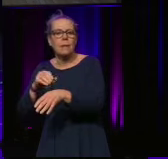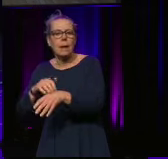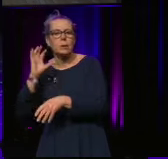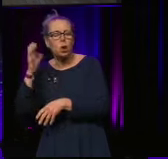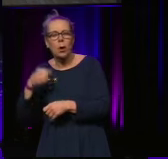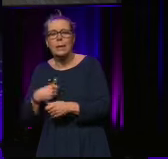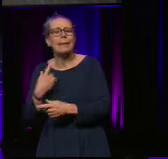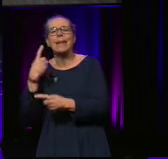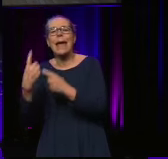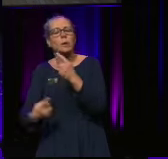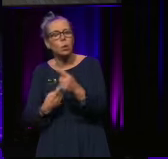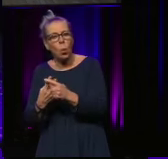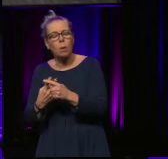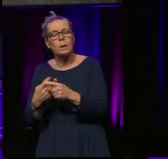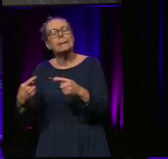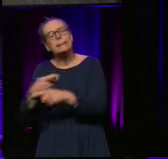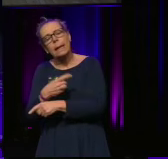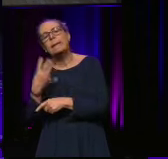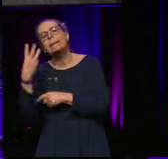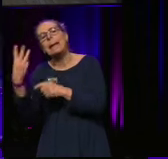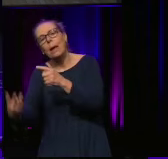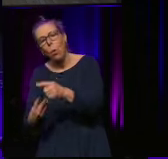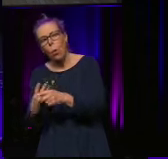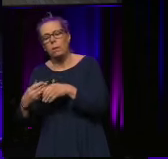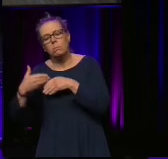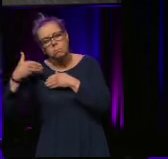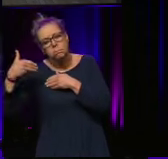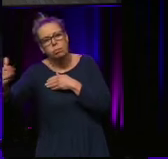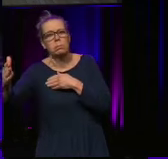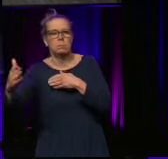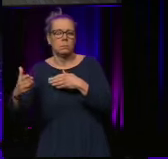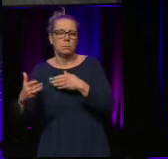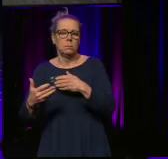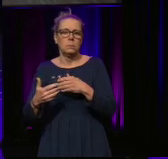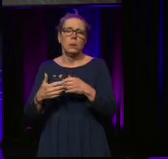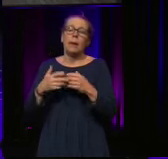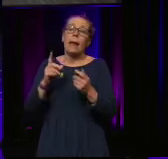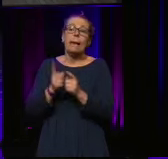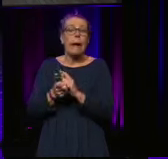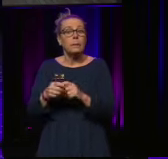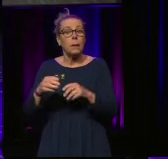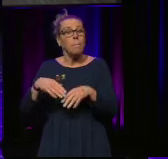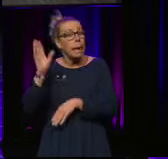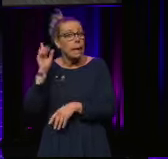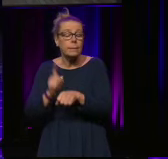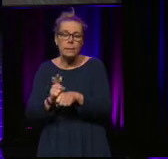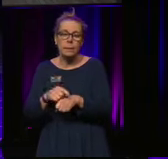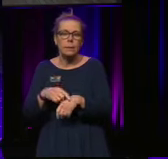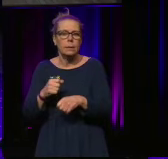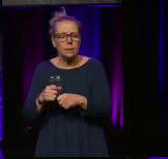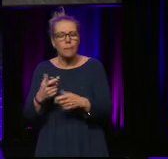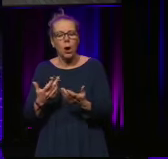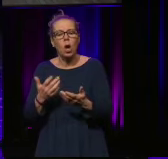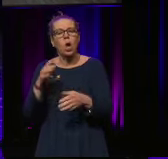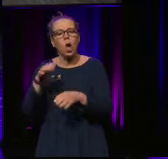ettårig, den kan vara treårig. Eller mycket längre, den ska gå över mer än